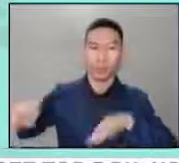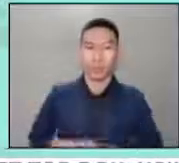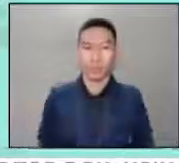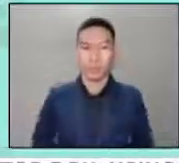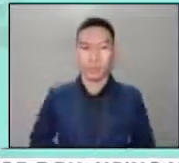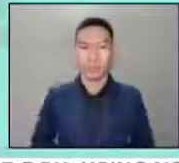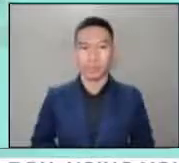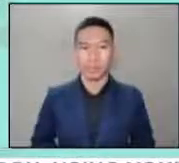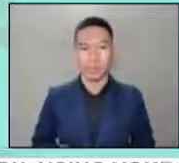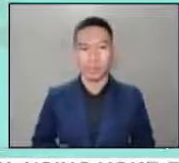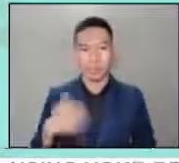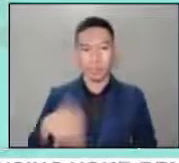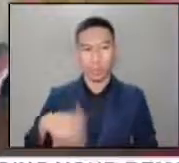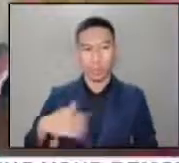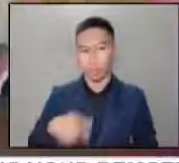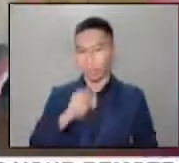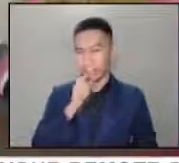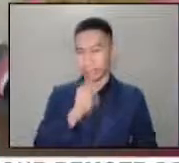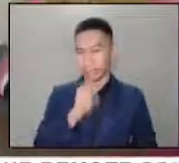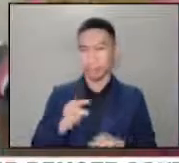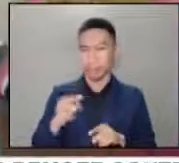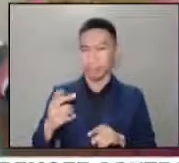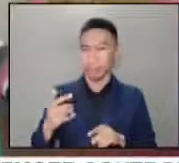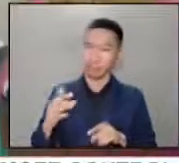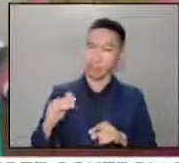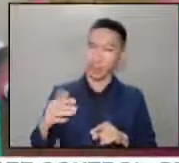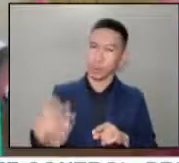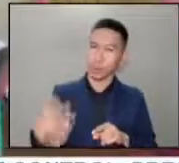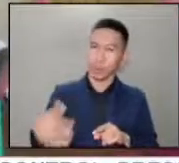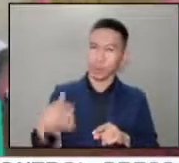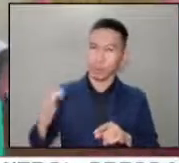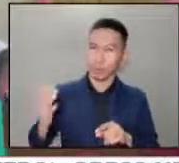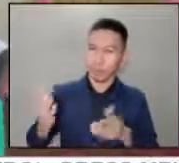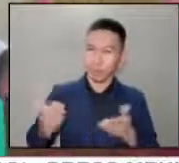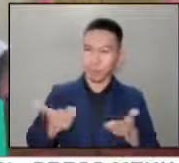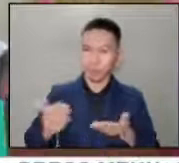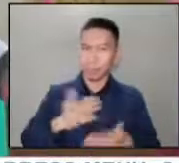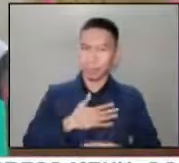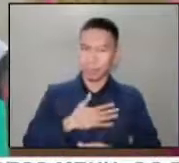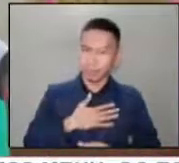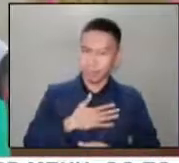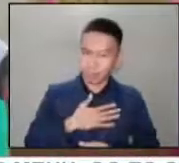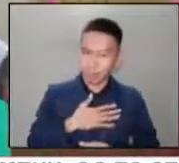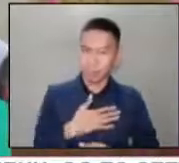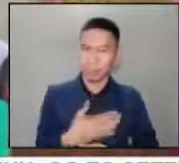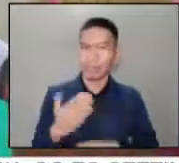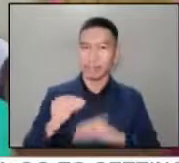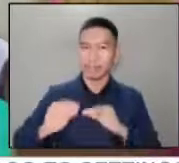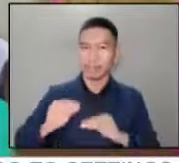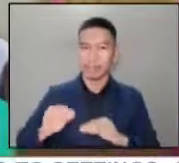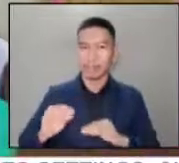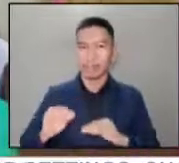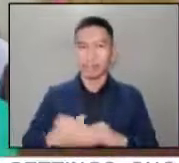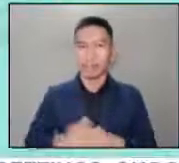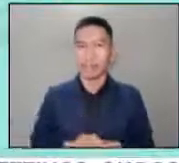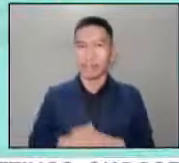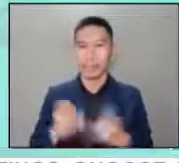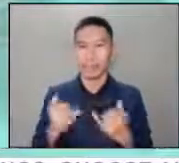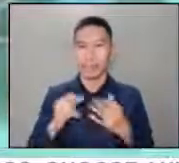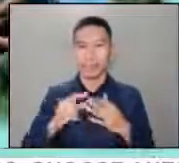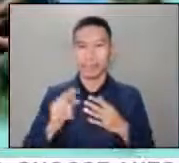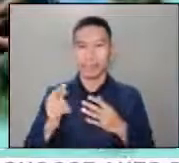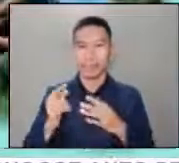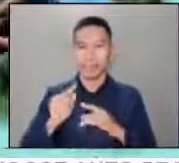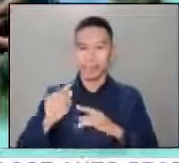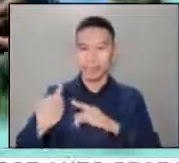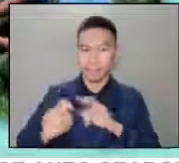namang kahanga-hanga ang kanyang serbisyo at puso para sa pagtuturo. Kaya naman kilalanin pa natin siya at